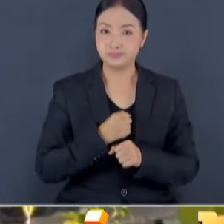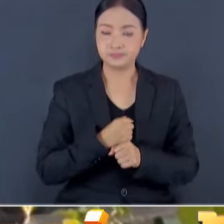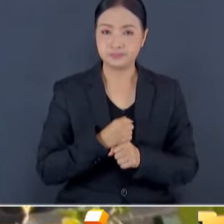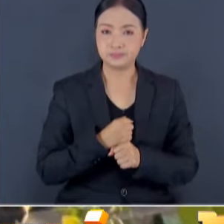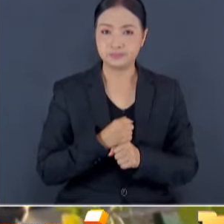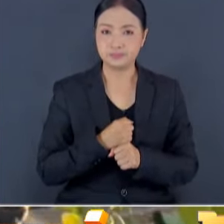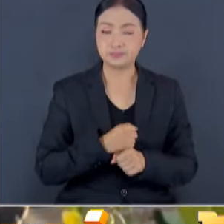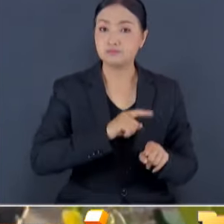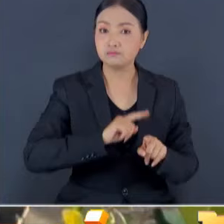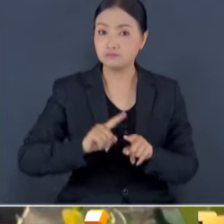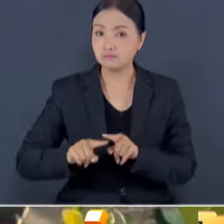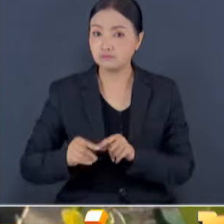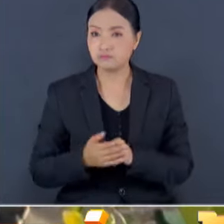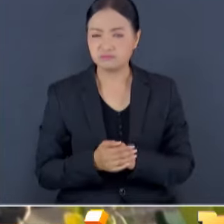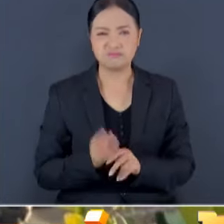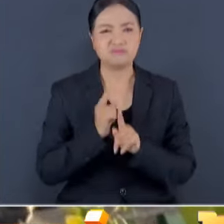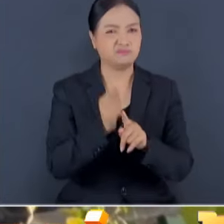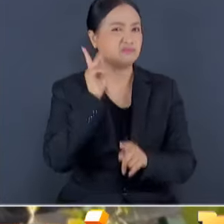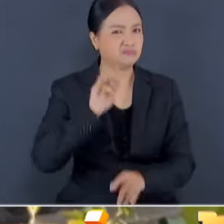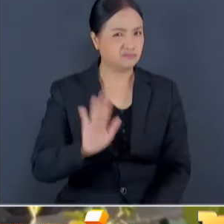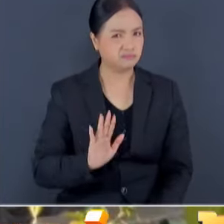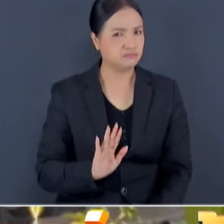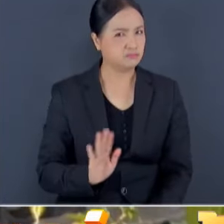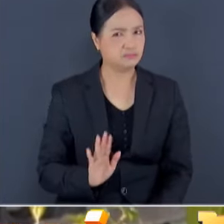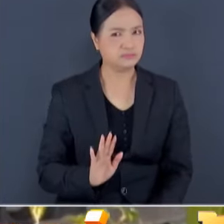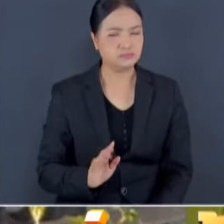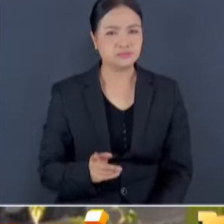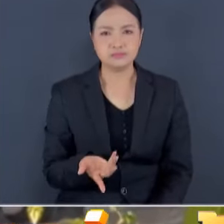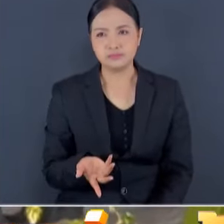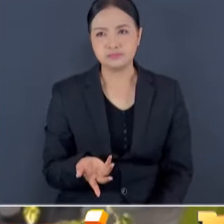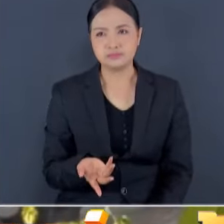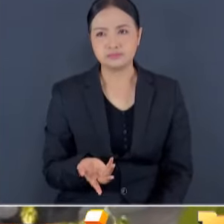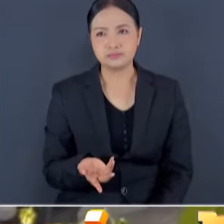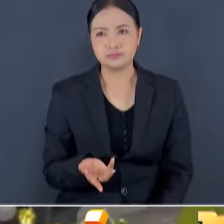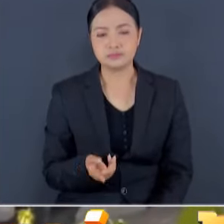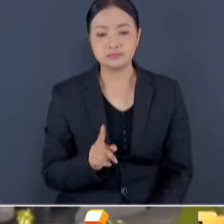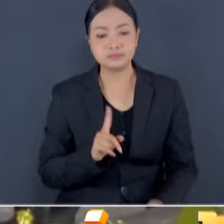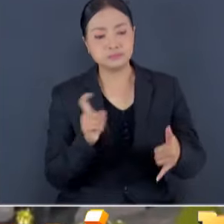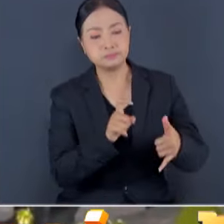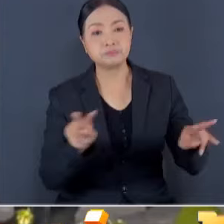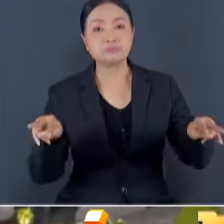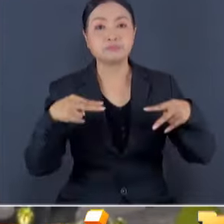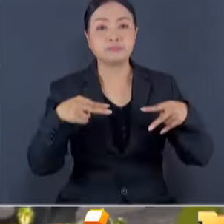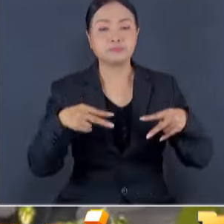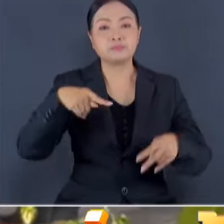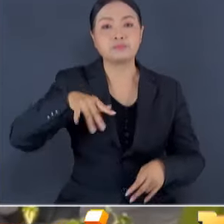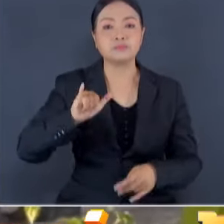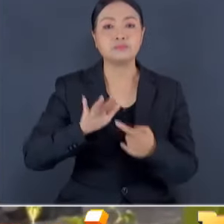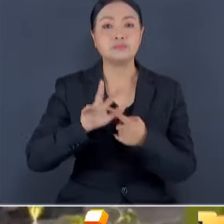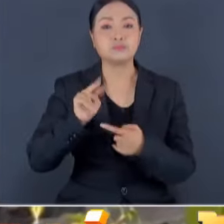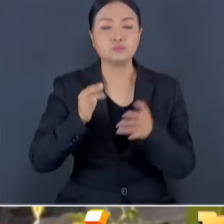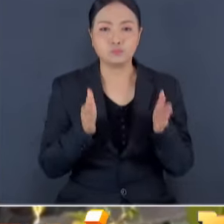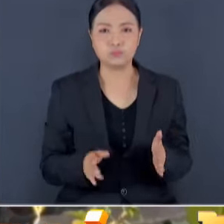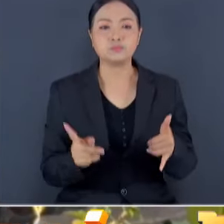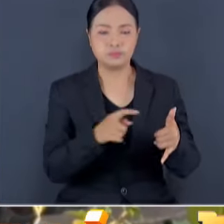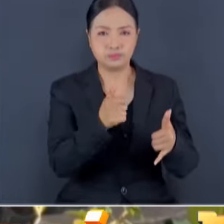ว่าทุกอย่างมันไม่ได้เป็นตามข่าวก็คือเราสามารถอ่าสอบถามจากพยานได้ค่ะพยานบุคคลได้นะคะก็คือ